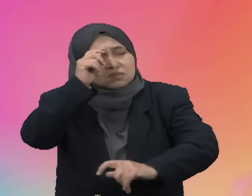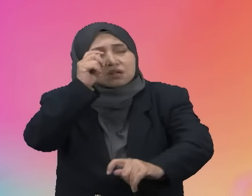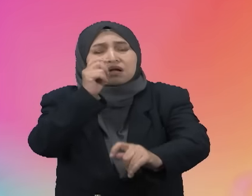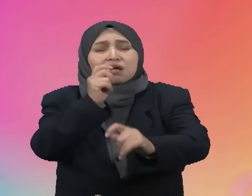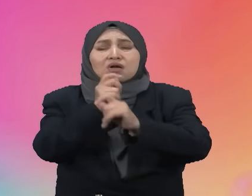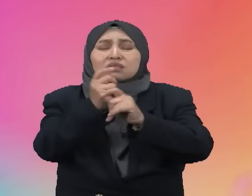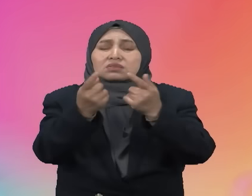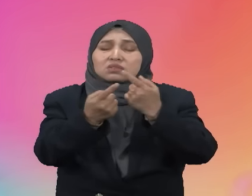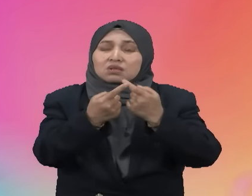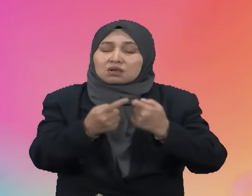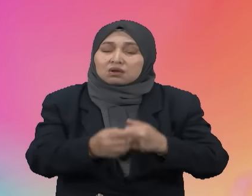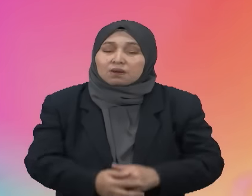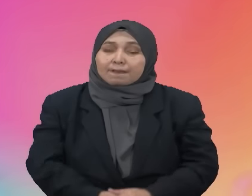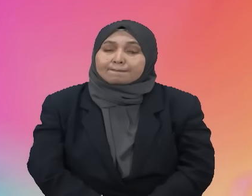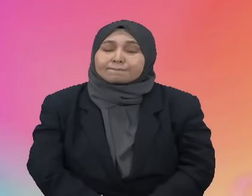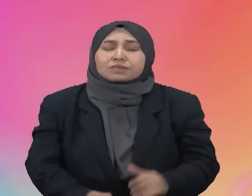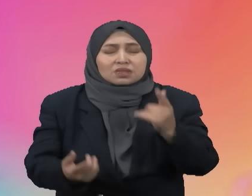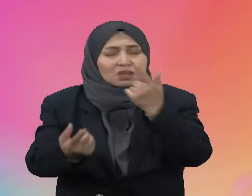قريتكم